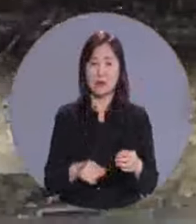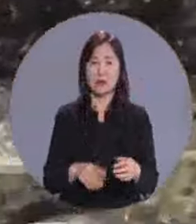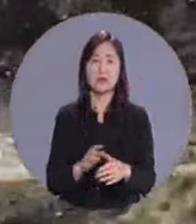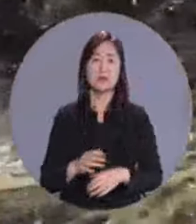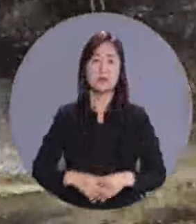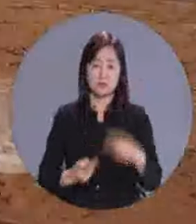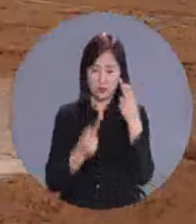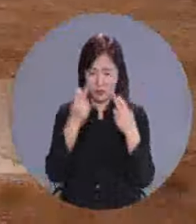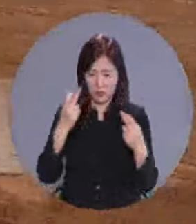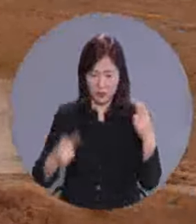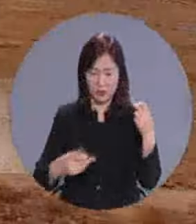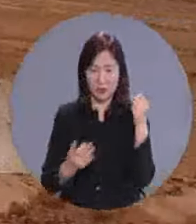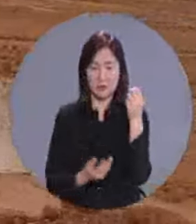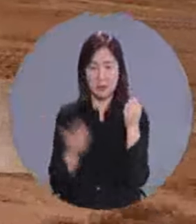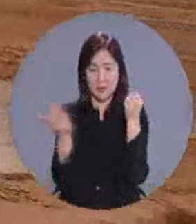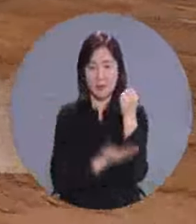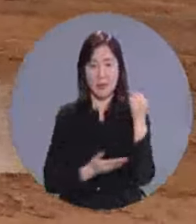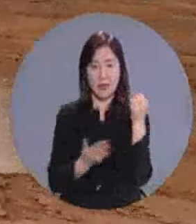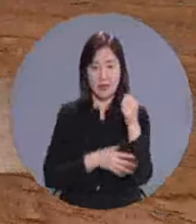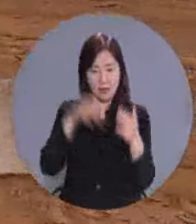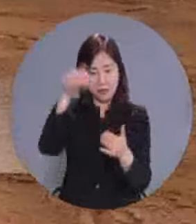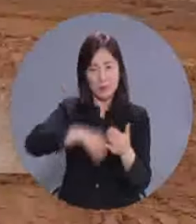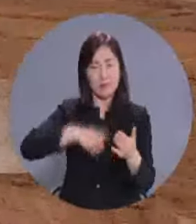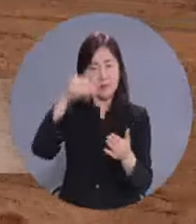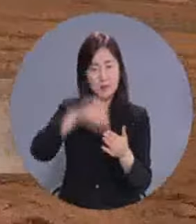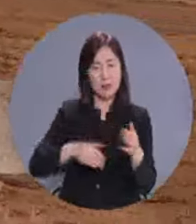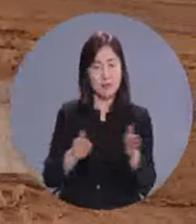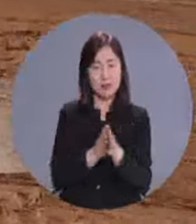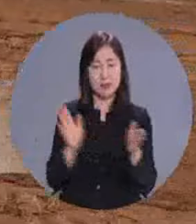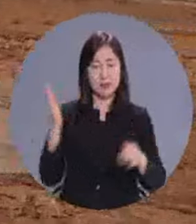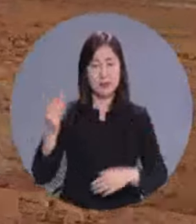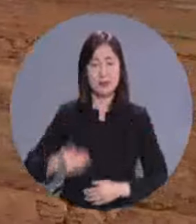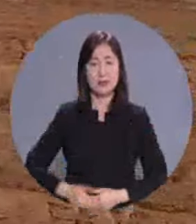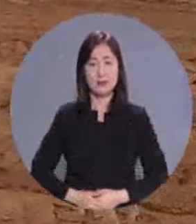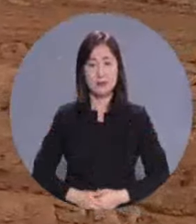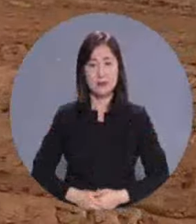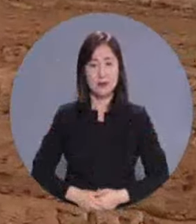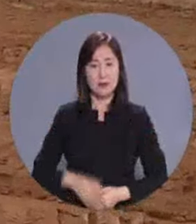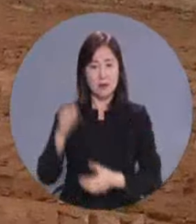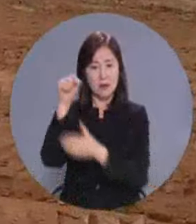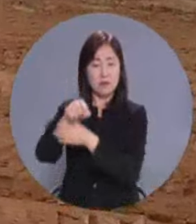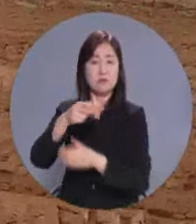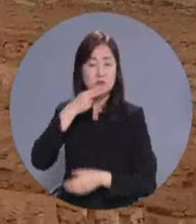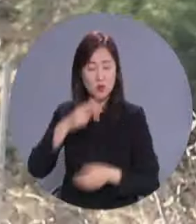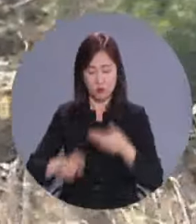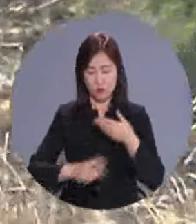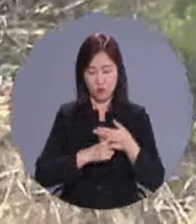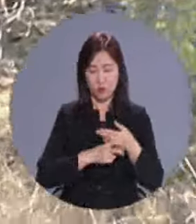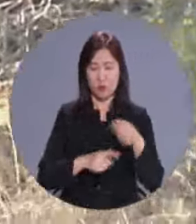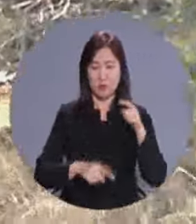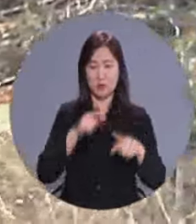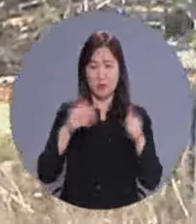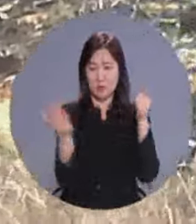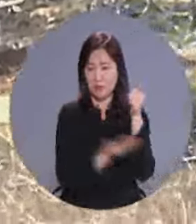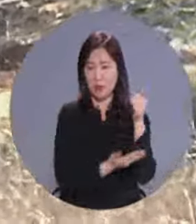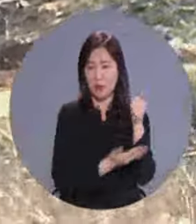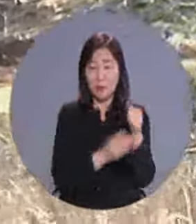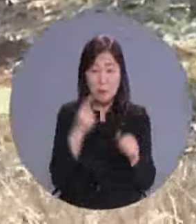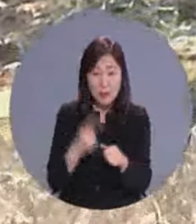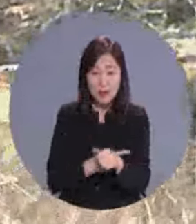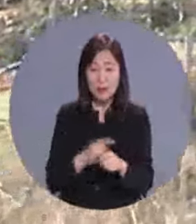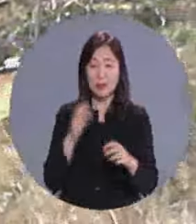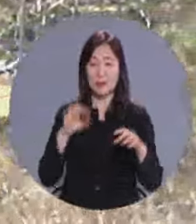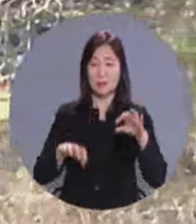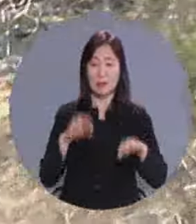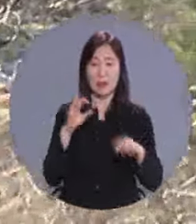동원해 나무를 베고 땅을 파헤치는 공사를 시작했습니다 허가도 받지 않은 불법 벌목이 시작되자 주민들은 마을